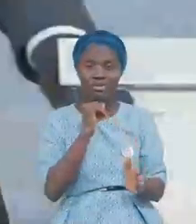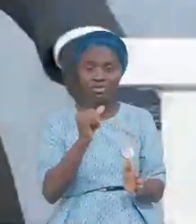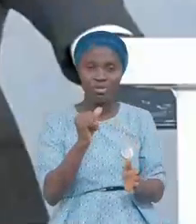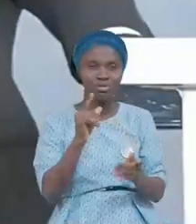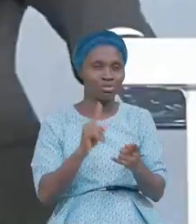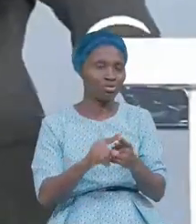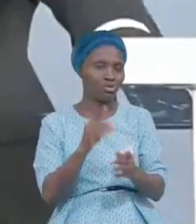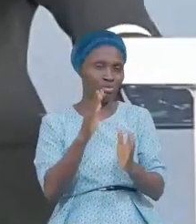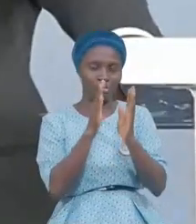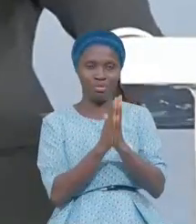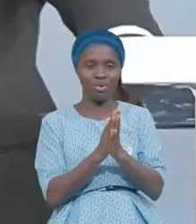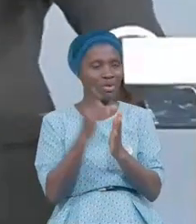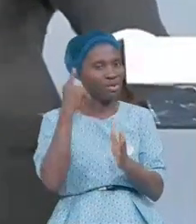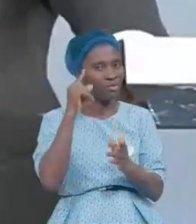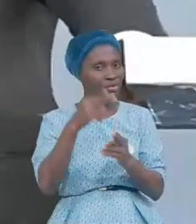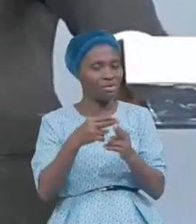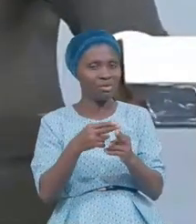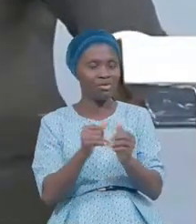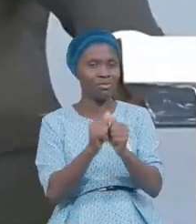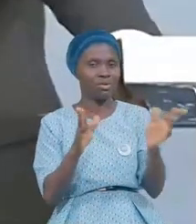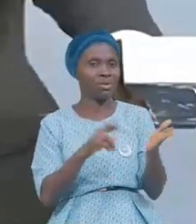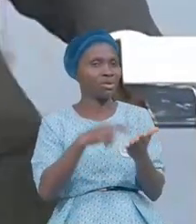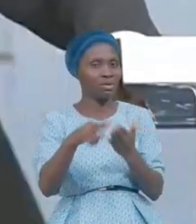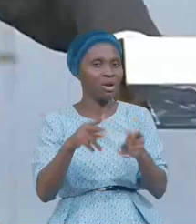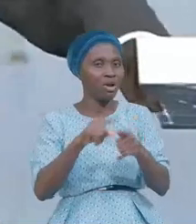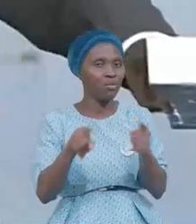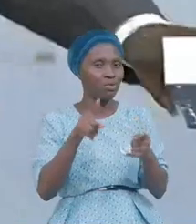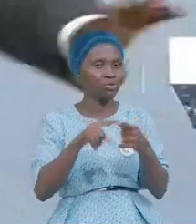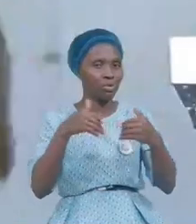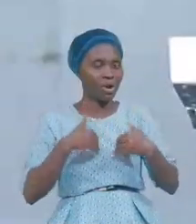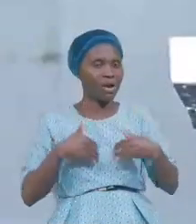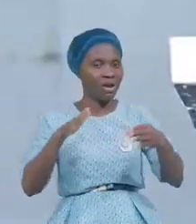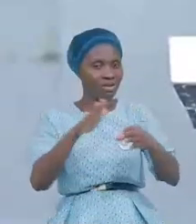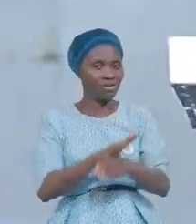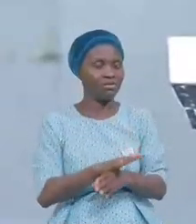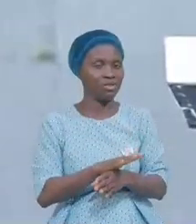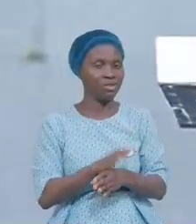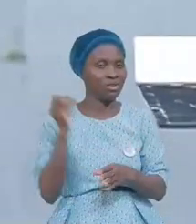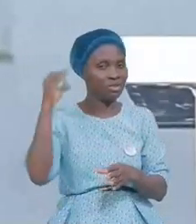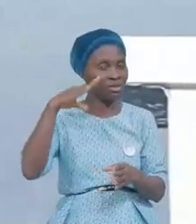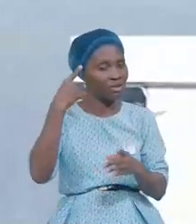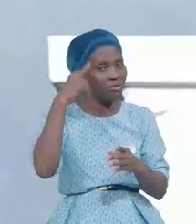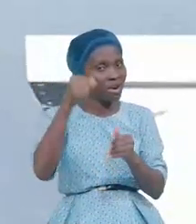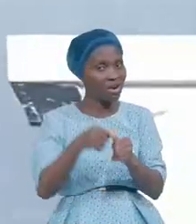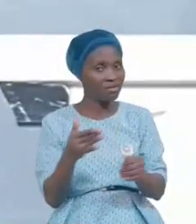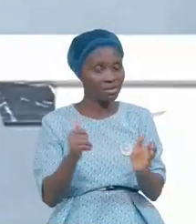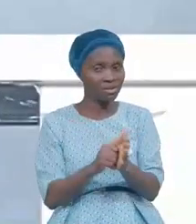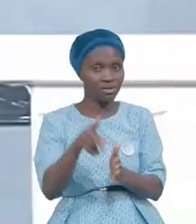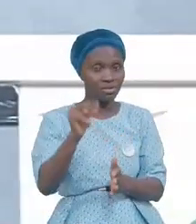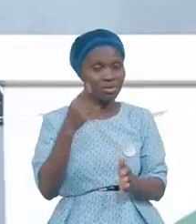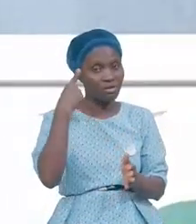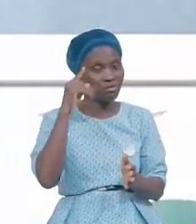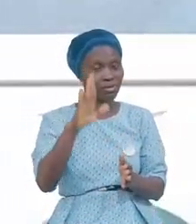avoir la grâce suffisante. Pour tout ce dont tu as besoin. Pour ton ministère, pour ta vie, pour ta famille. Reste